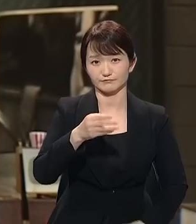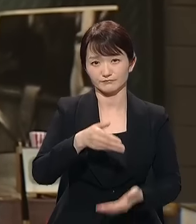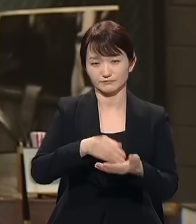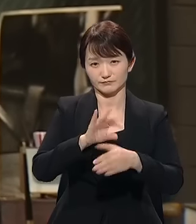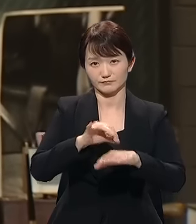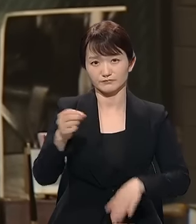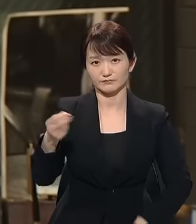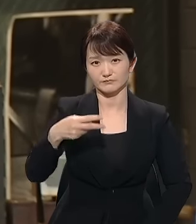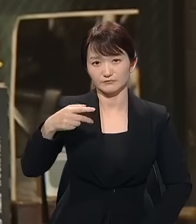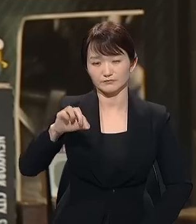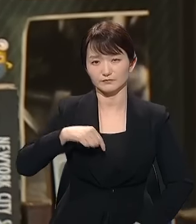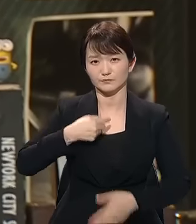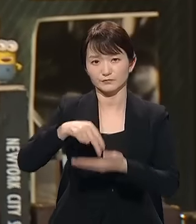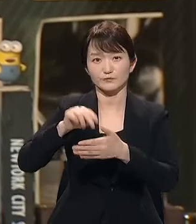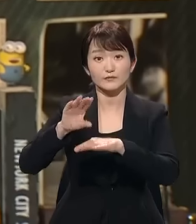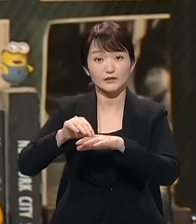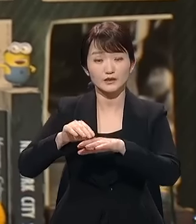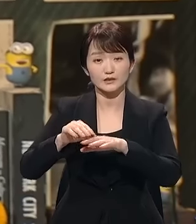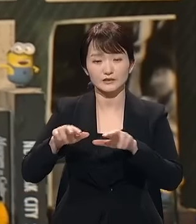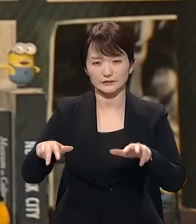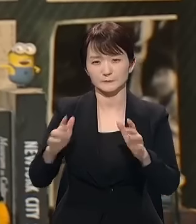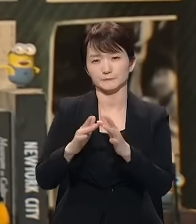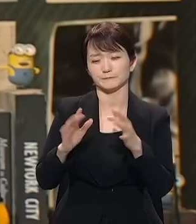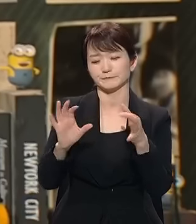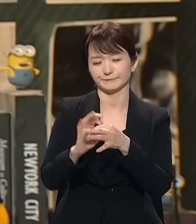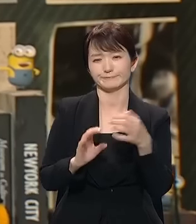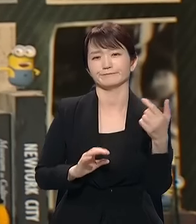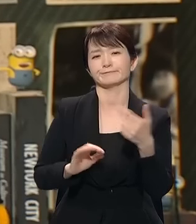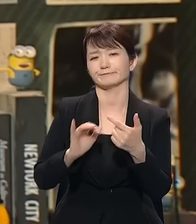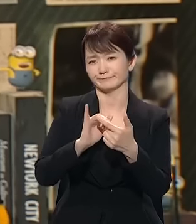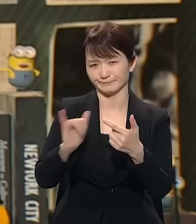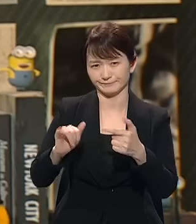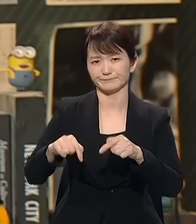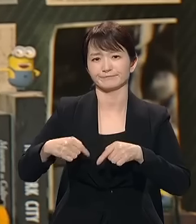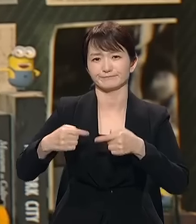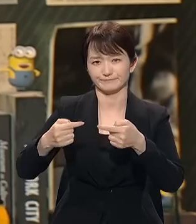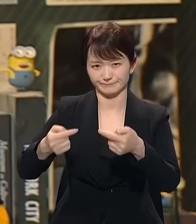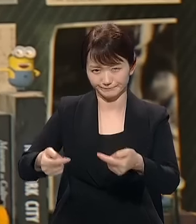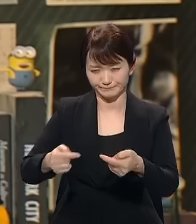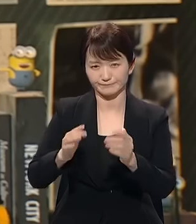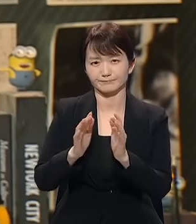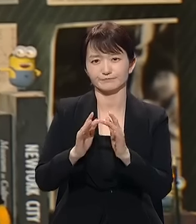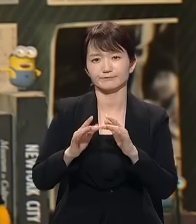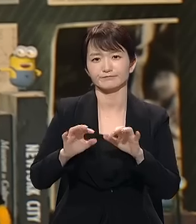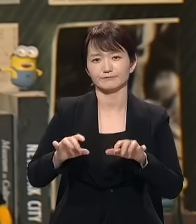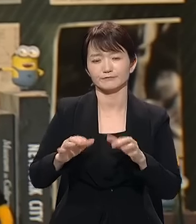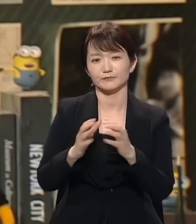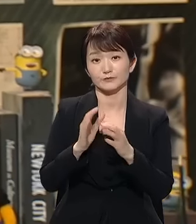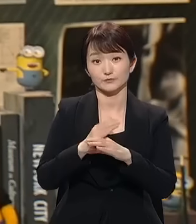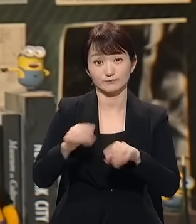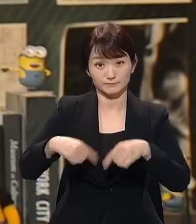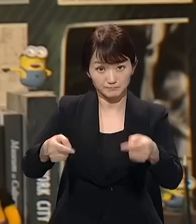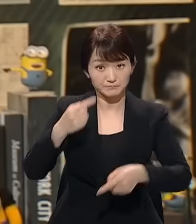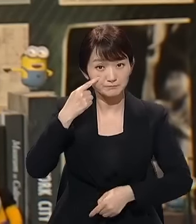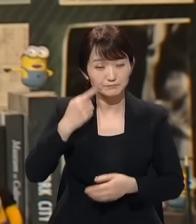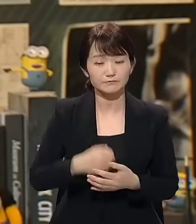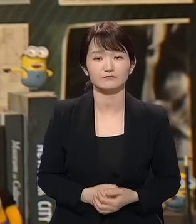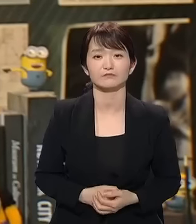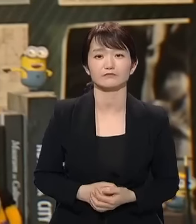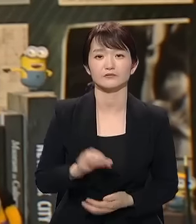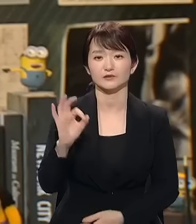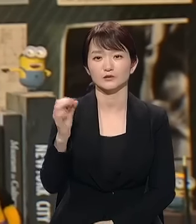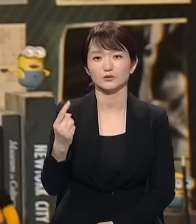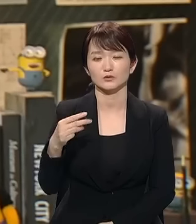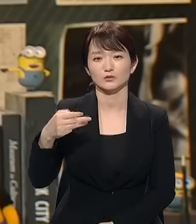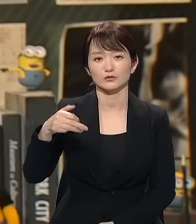채널과 사건 반장 독립 채널에서 6천여 분의 가족 여러분들 함께하고 계신데요. 채팅창에 OX로 함께 참여해보시죠. 먼저 사연자